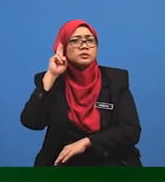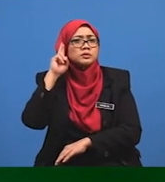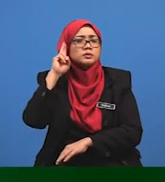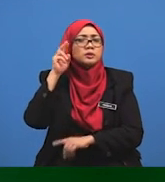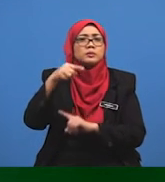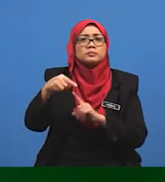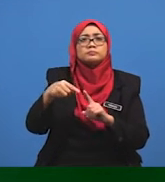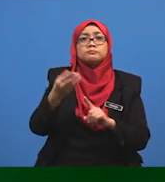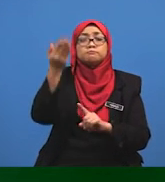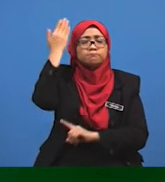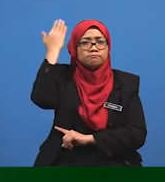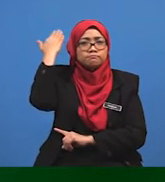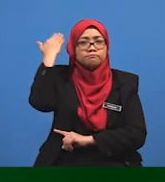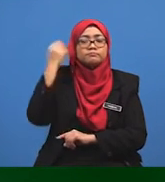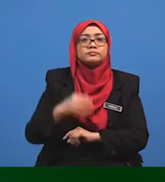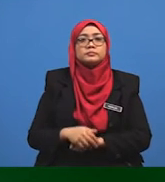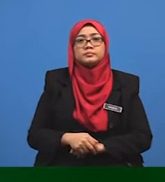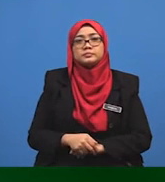dengan Abu Talib?